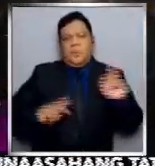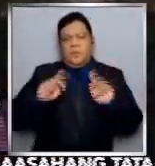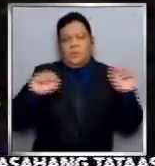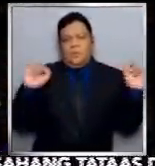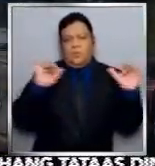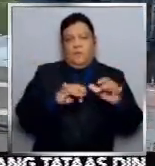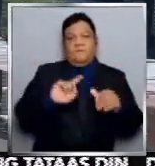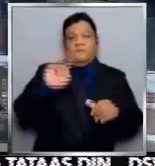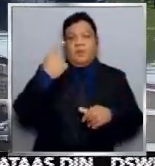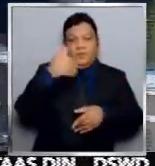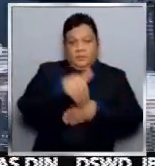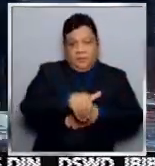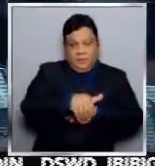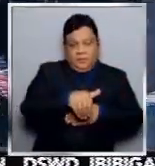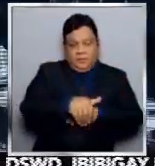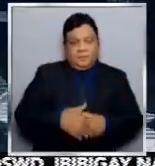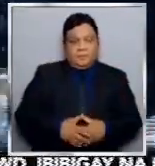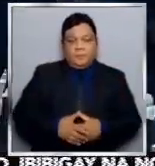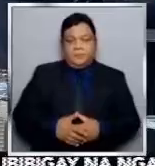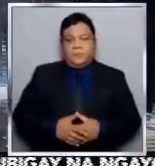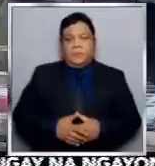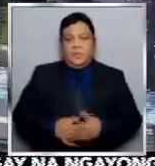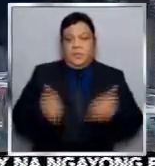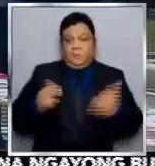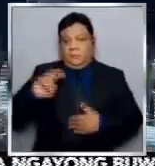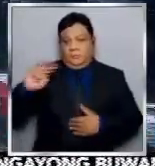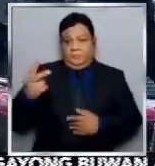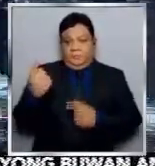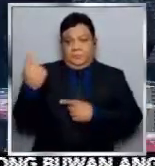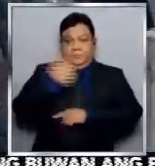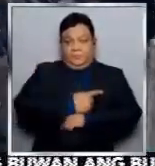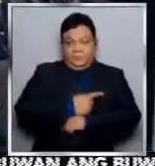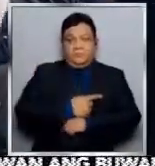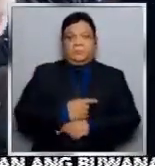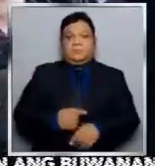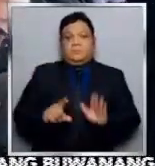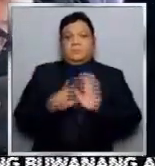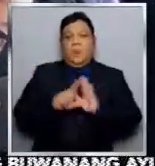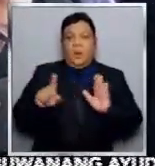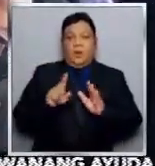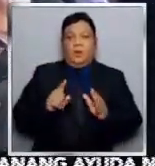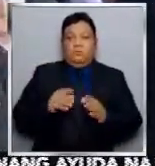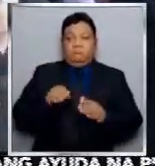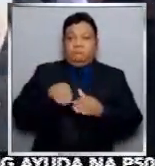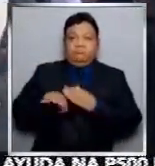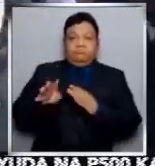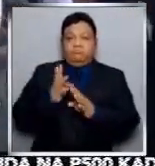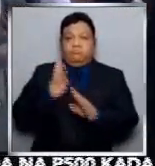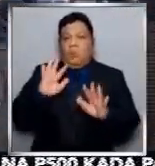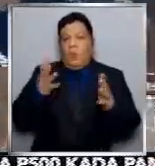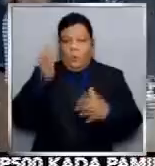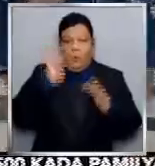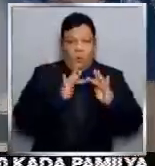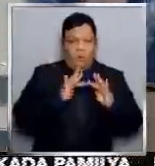ng festival. Sa day 2 ng festival, ipinagbawal ang mga walk-ins dahil sa online pa lang ay sold out na ang